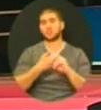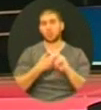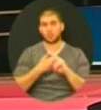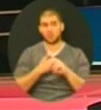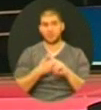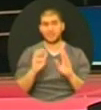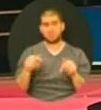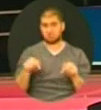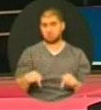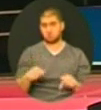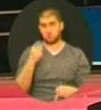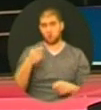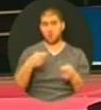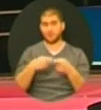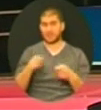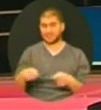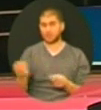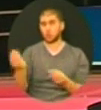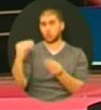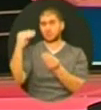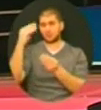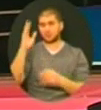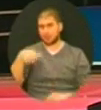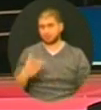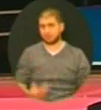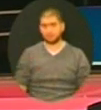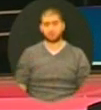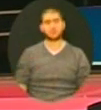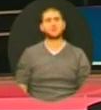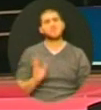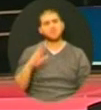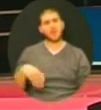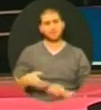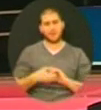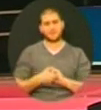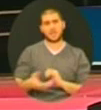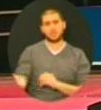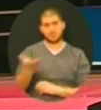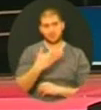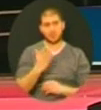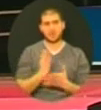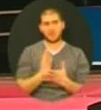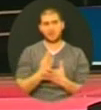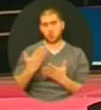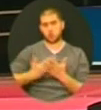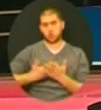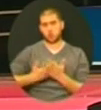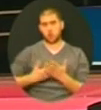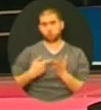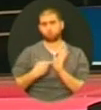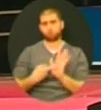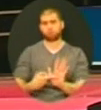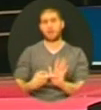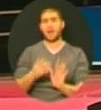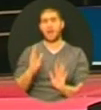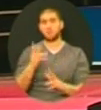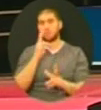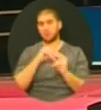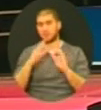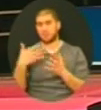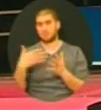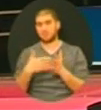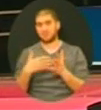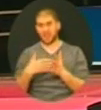אם פה חברי כנסת נוספים וגם חבריי יוצאים כבר עם הדוח בפני עצמו, האם מדובר פה